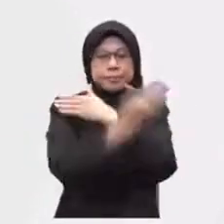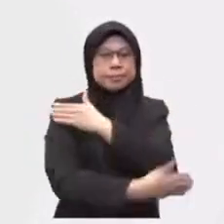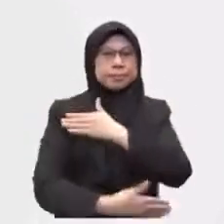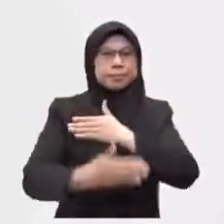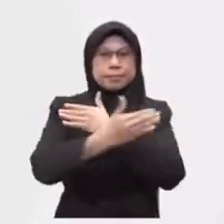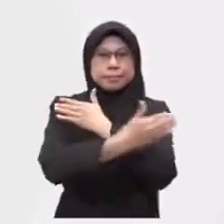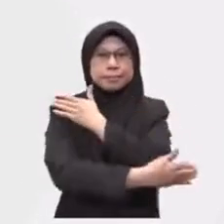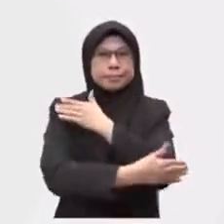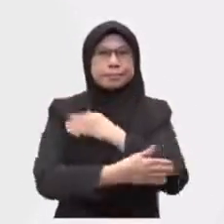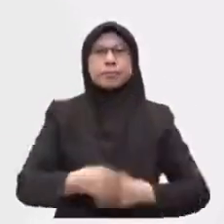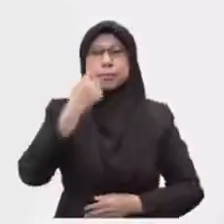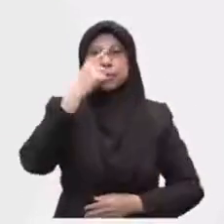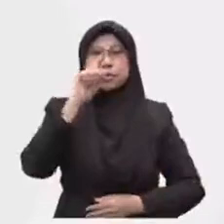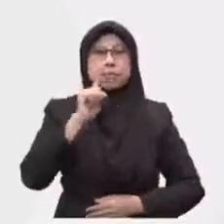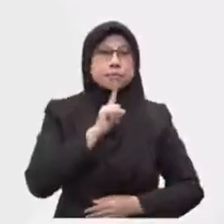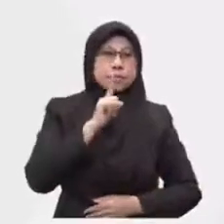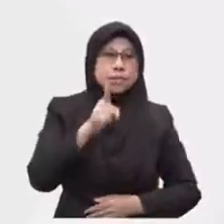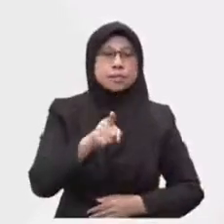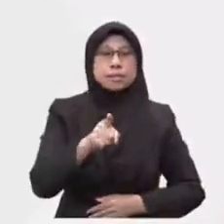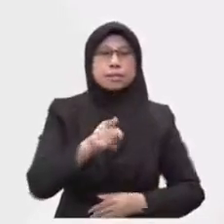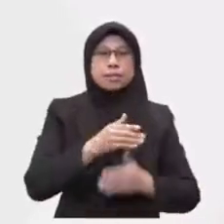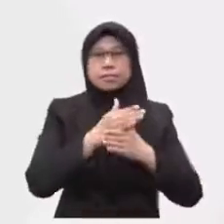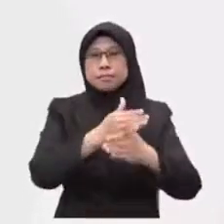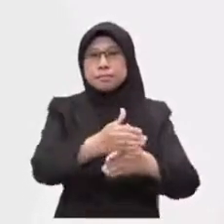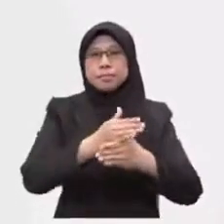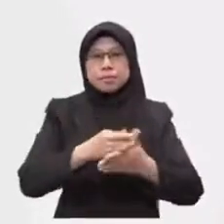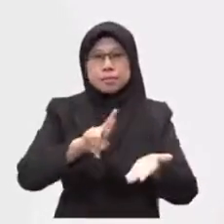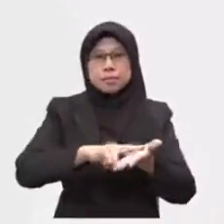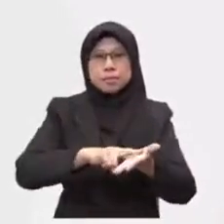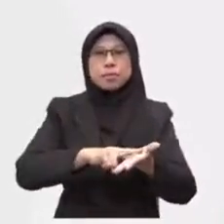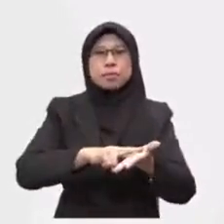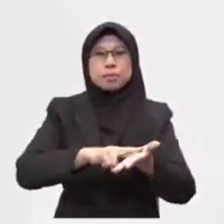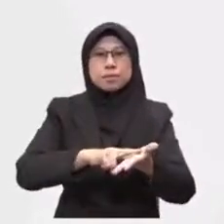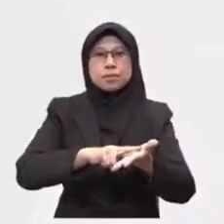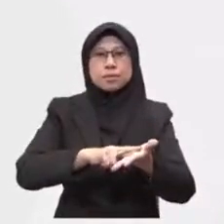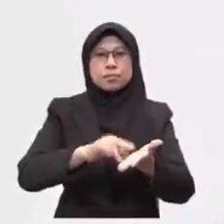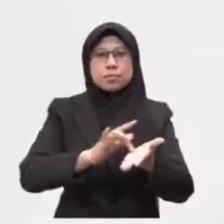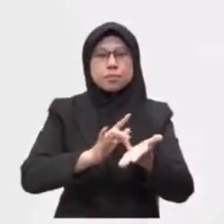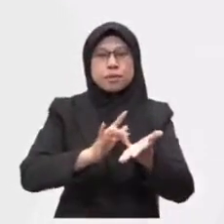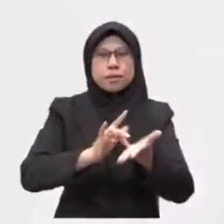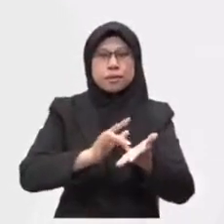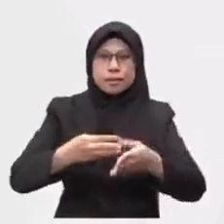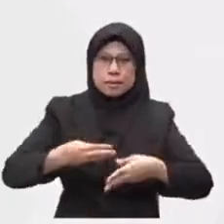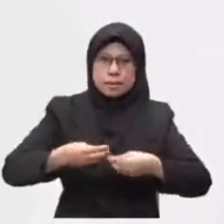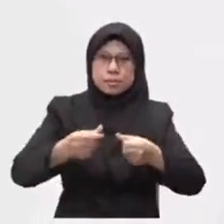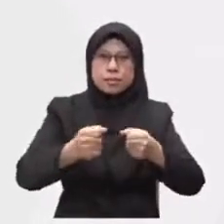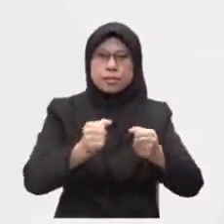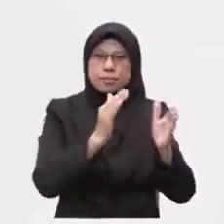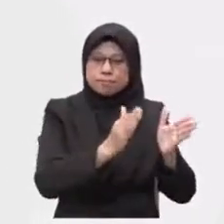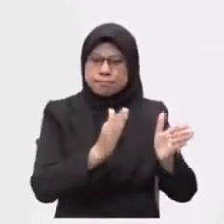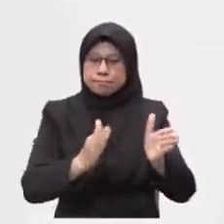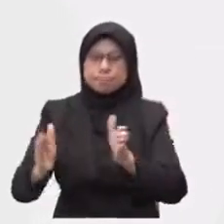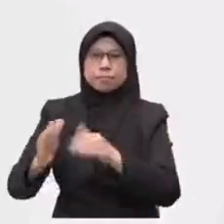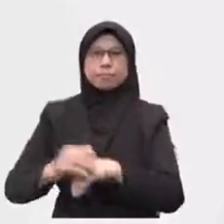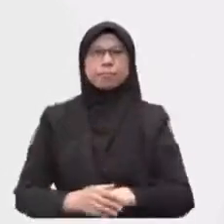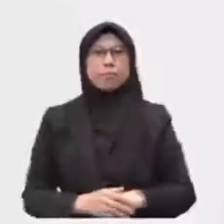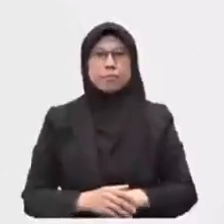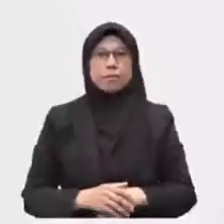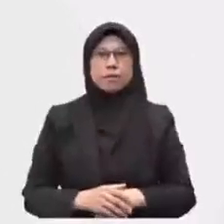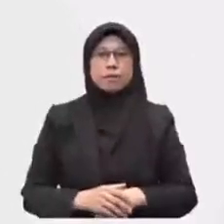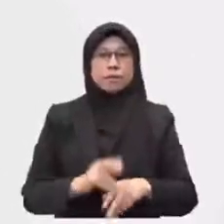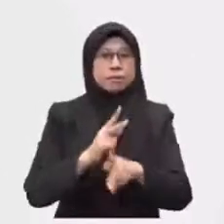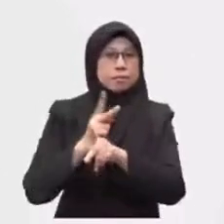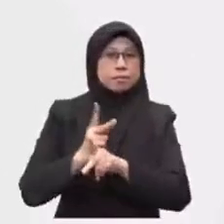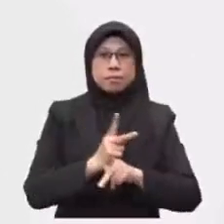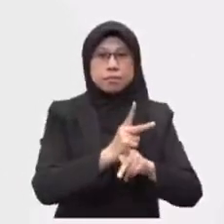negara bagi memastikan perkongsian rekod perubatan yang lancar dan sistematik liputan perlindungan